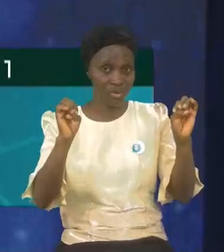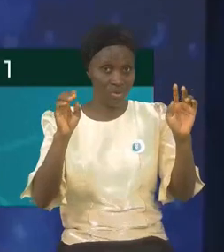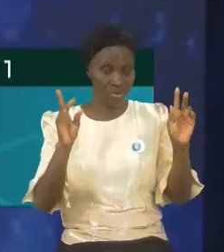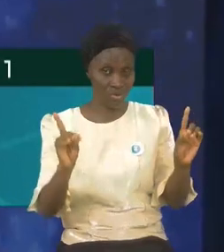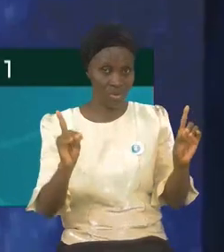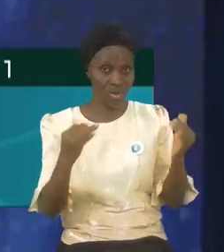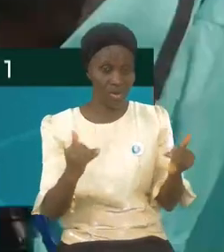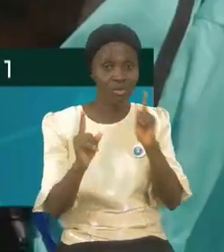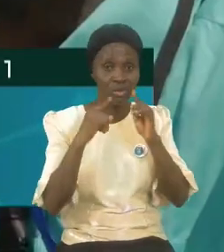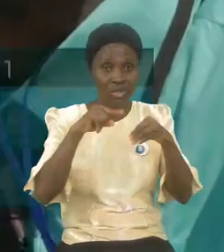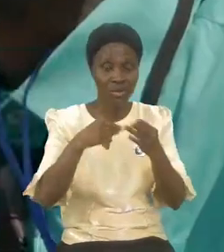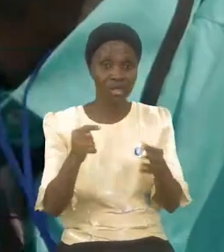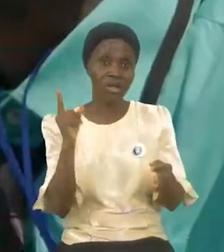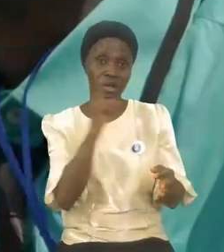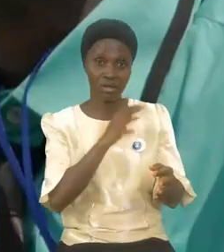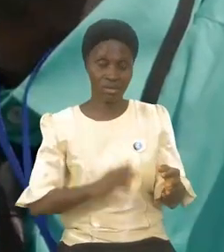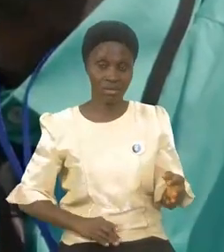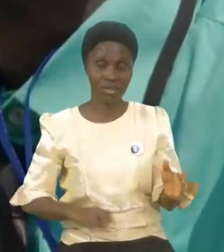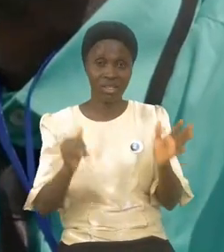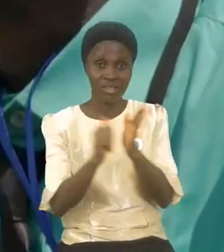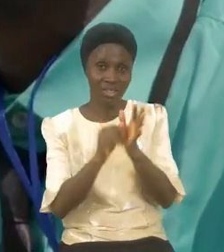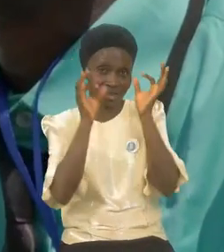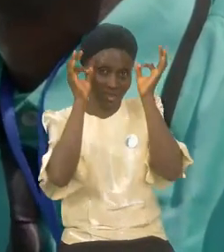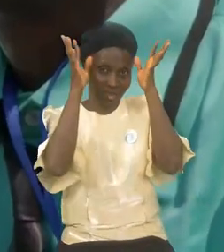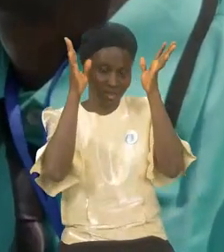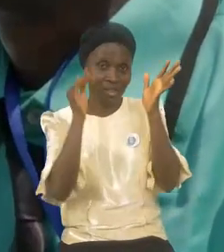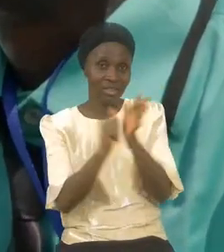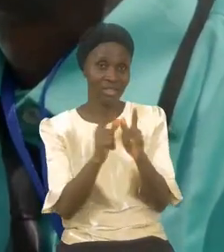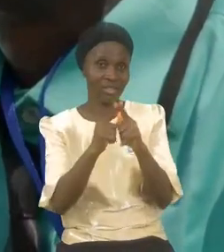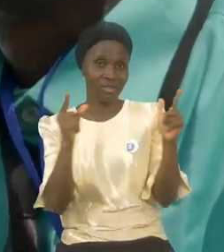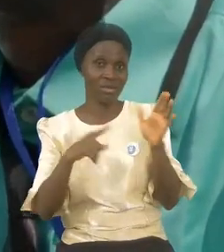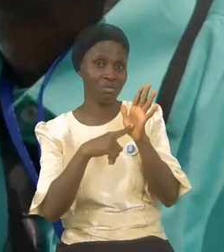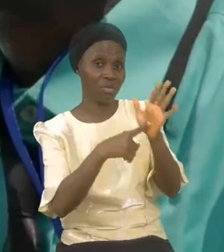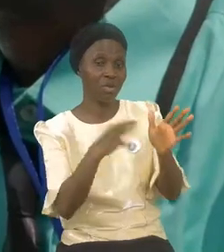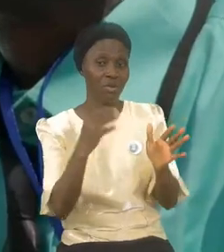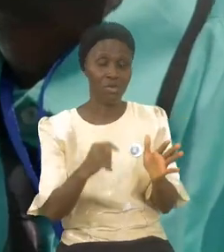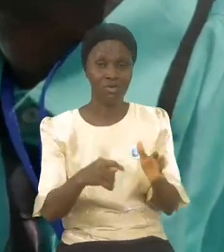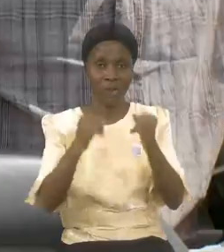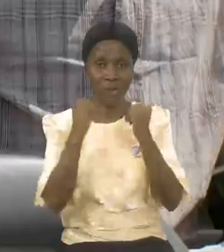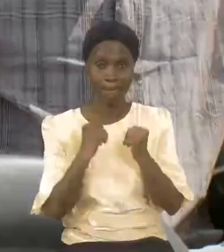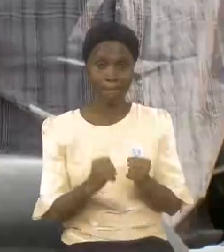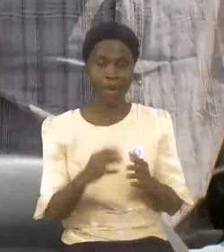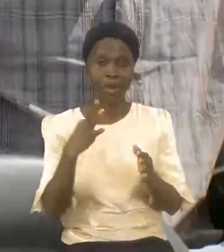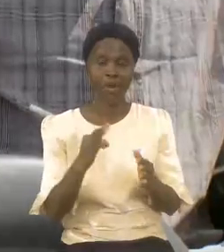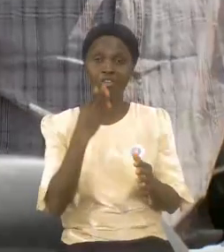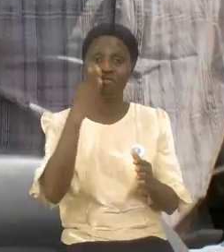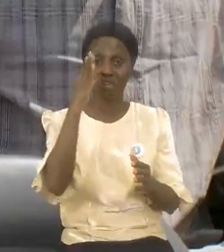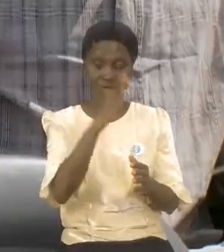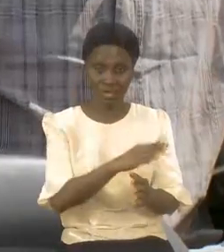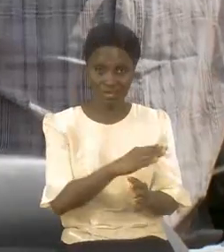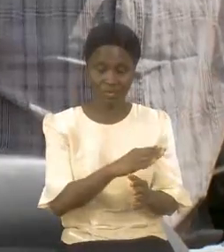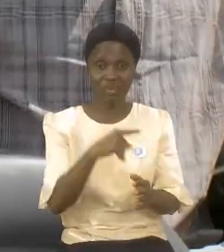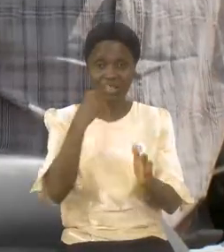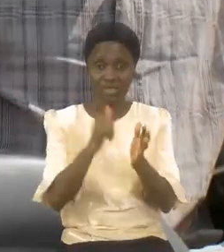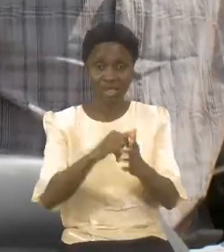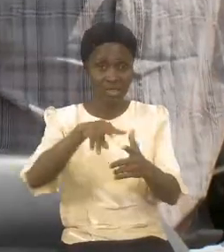là-bas. Sur l'impie là, parle de l'antéchrist, parle du brutal, de